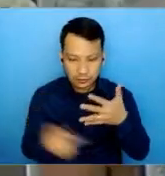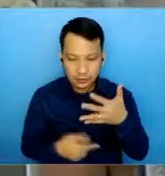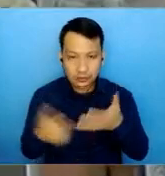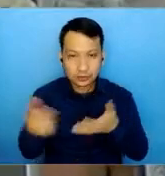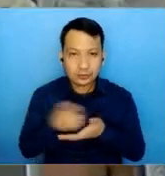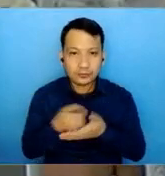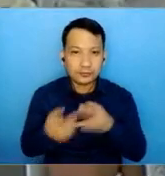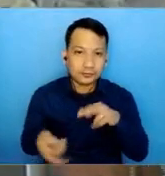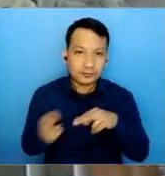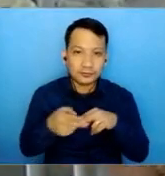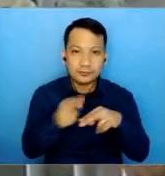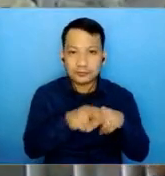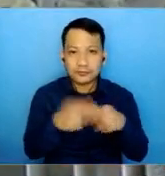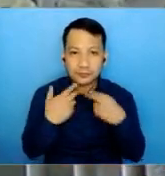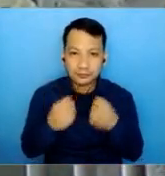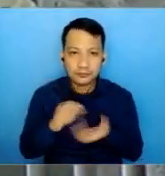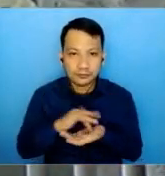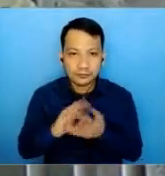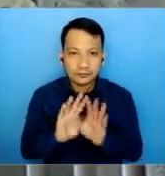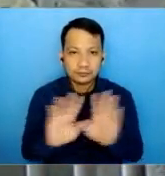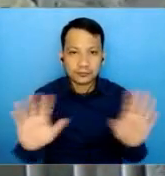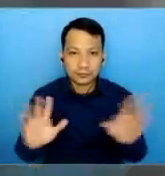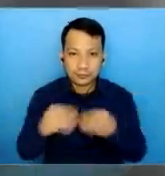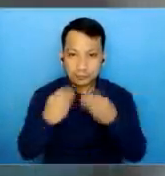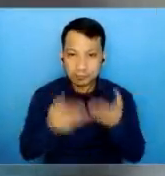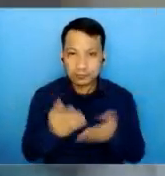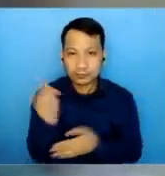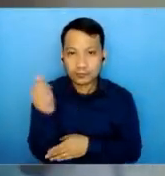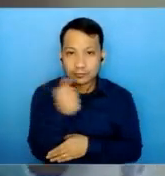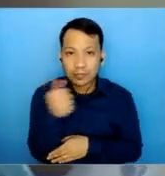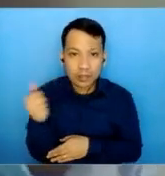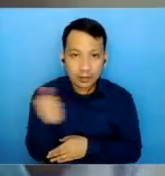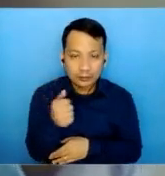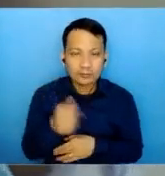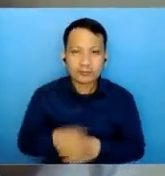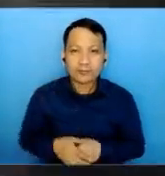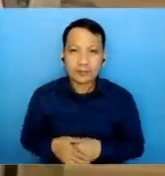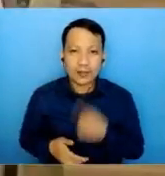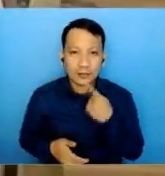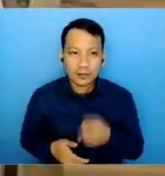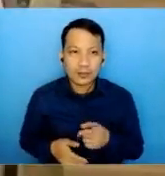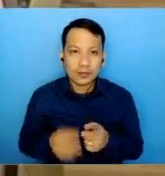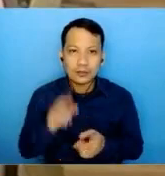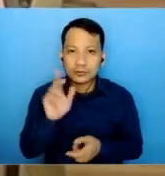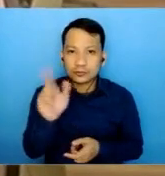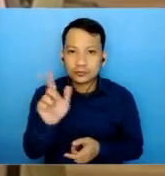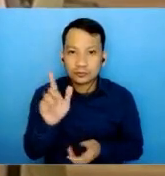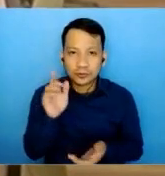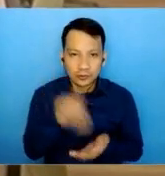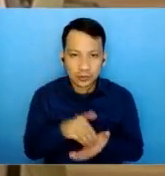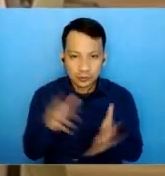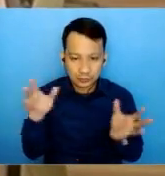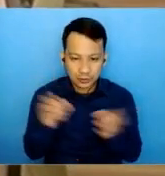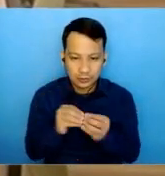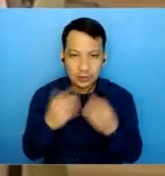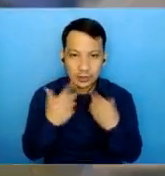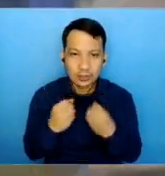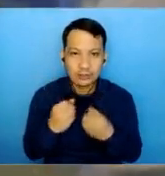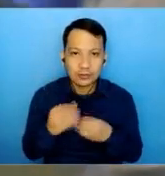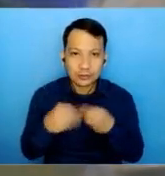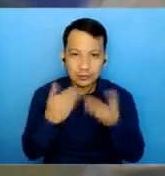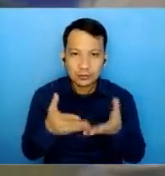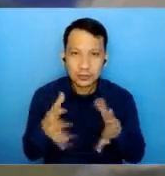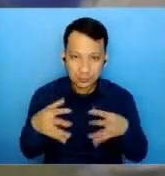idaragdag na health workers na bibigyan ng allowance. Sa taya ng DOH, mahigit 20,000 pang dagdag na health workers ang dapat makatanggap